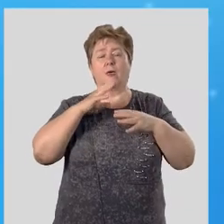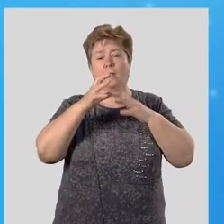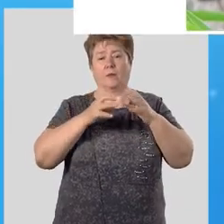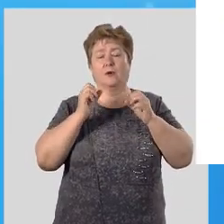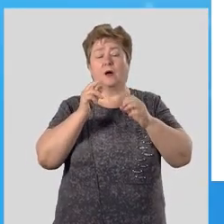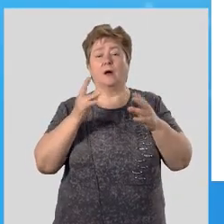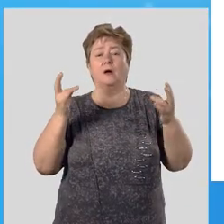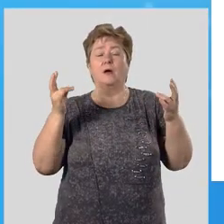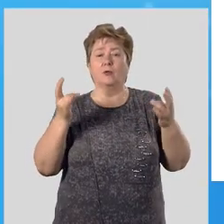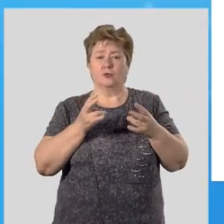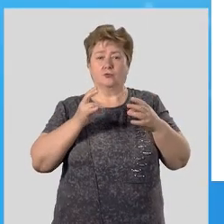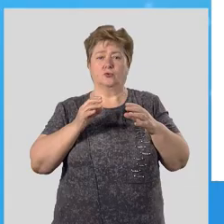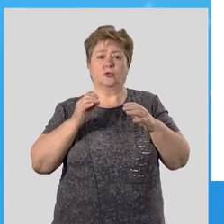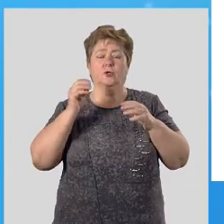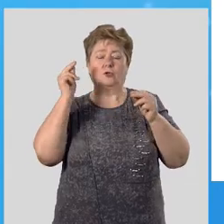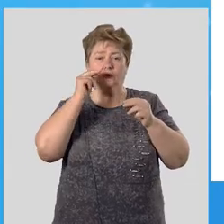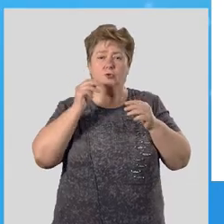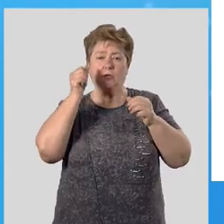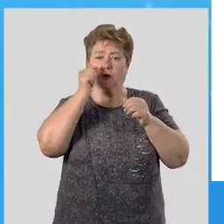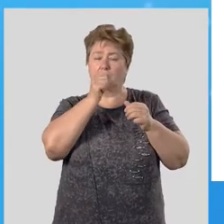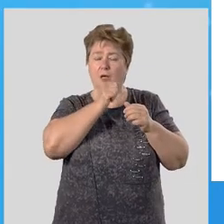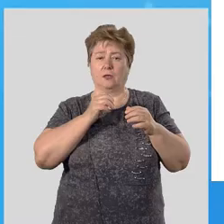можно изучать тайны природы?